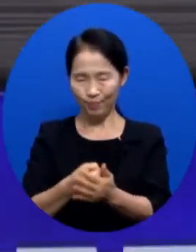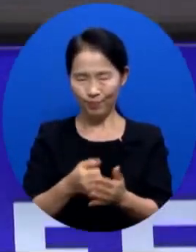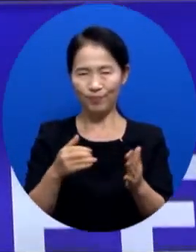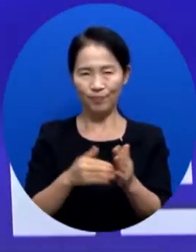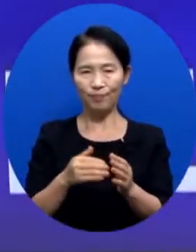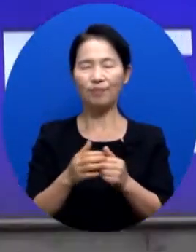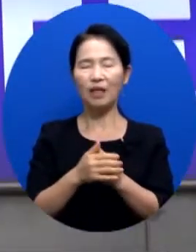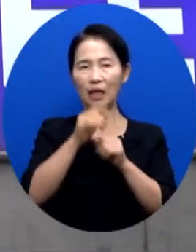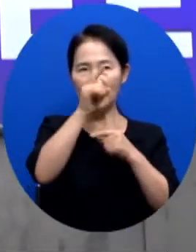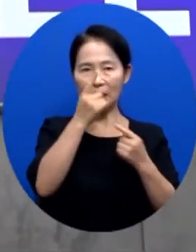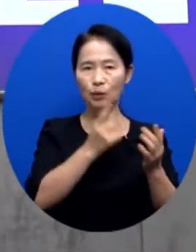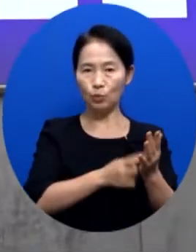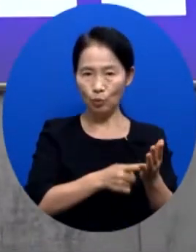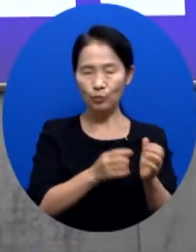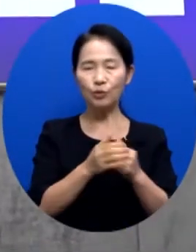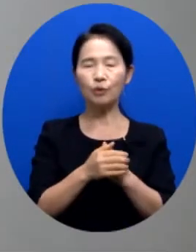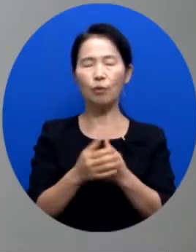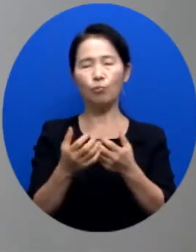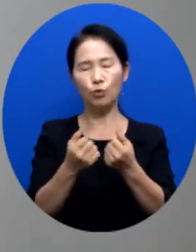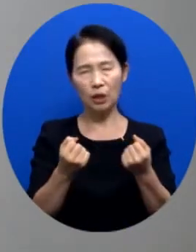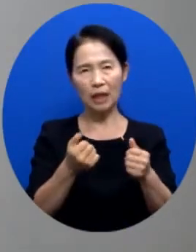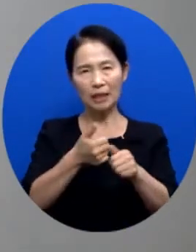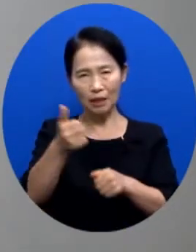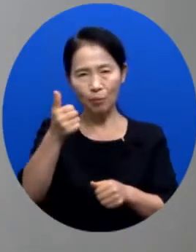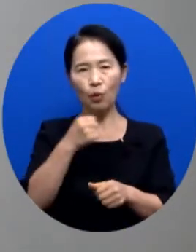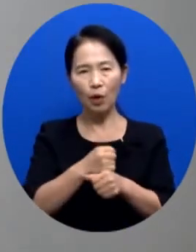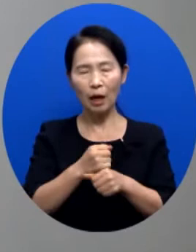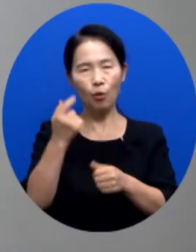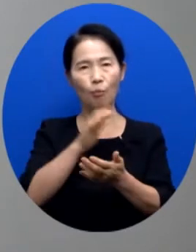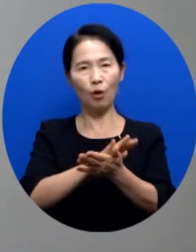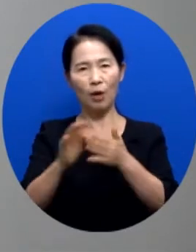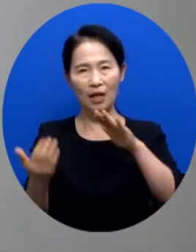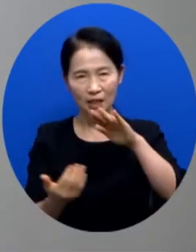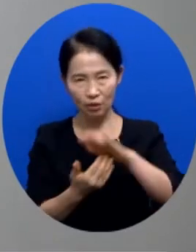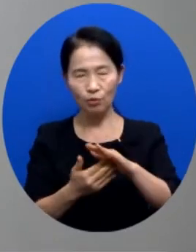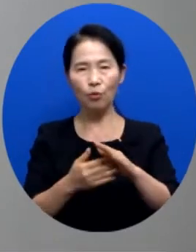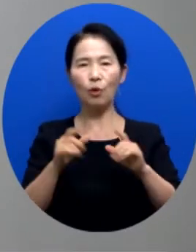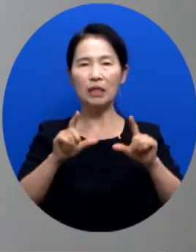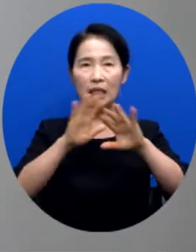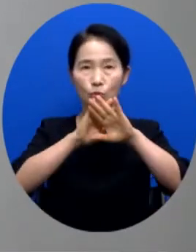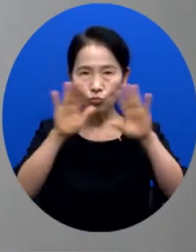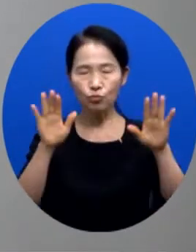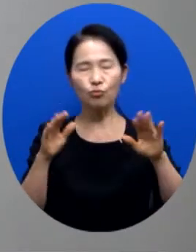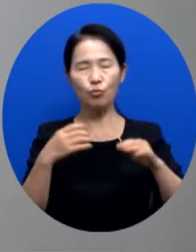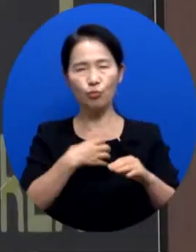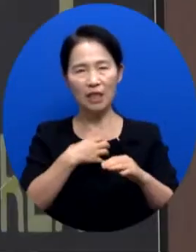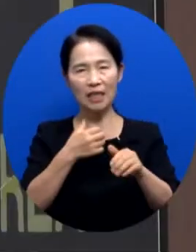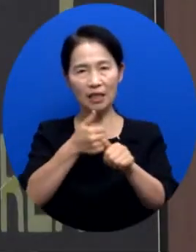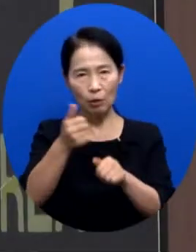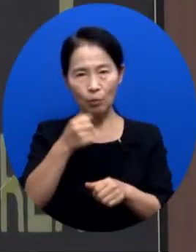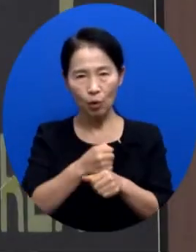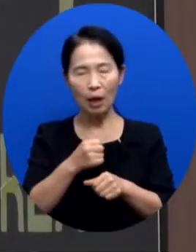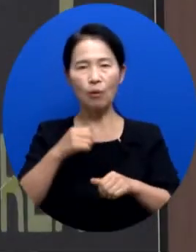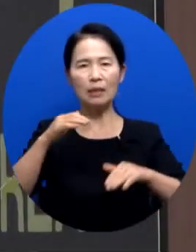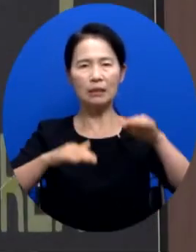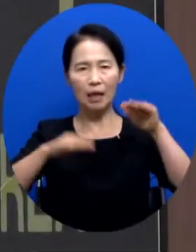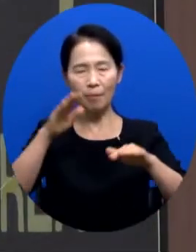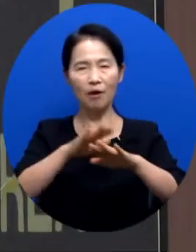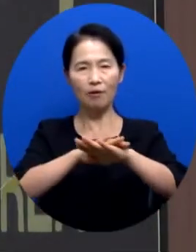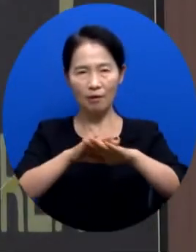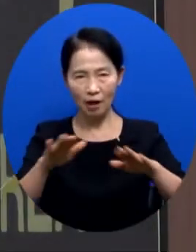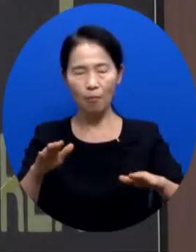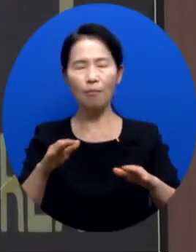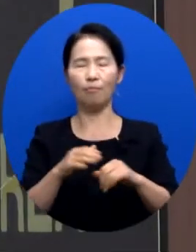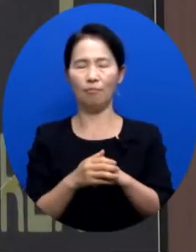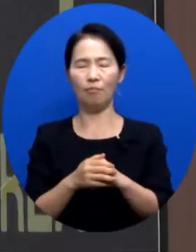이 홍 정 총무는 분단을 극복하고 평화를 이루며 기후 위기 극복과 차별을 넘어 평등을 만드는 일 등에